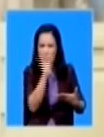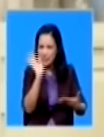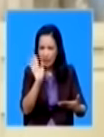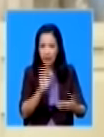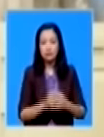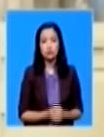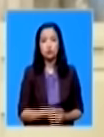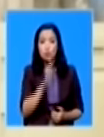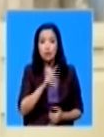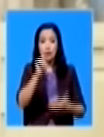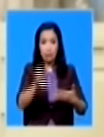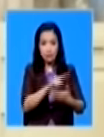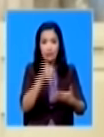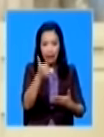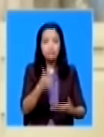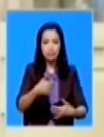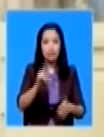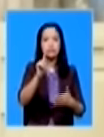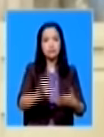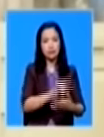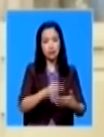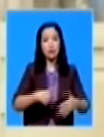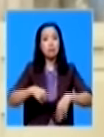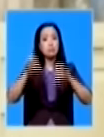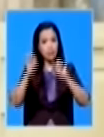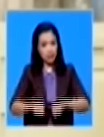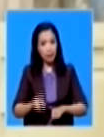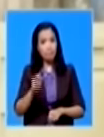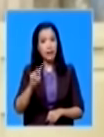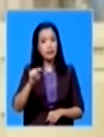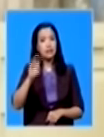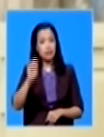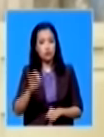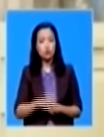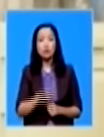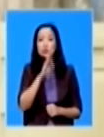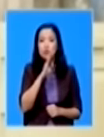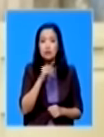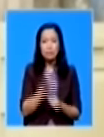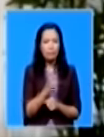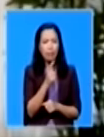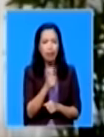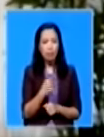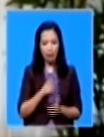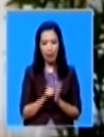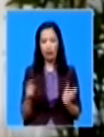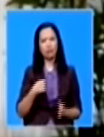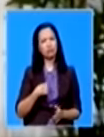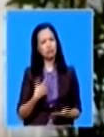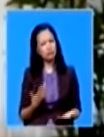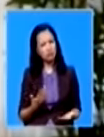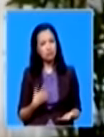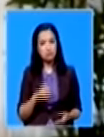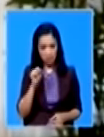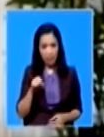เลือกได้ก็เลือกผมให้แล้วมีการทำมติก็ทำให้ได้เพราะไม่ได้ขึ้นมาให้ผมลาออกโอ้โหมัน